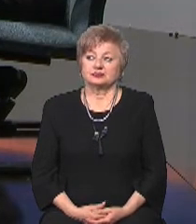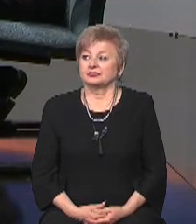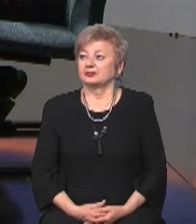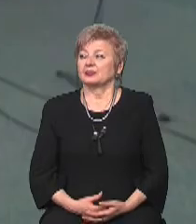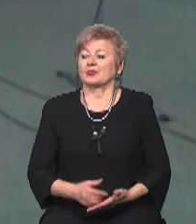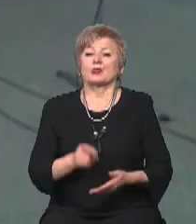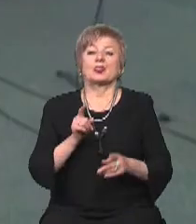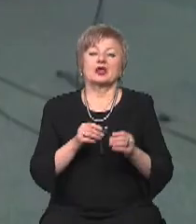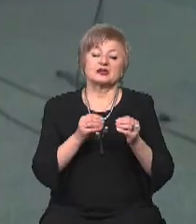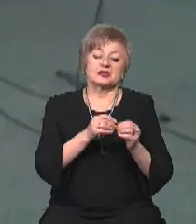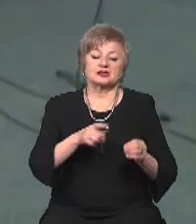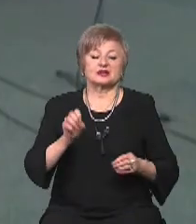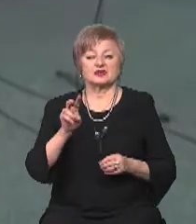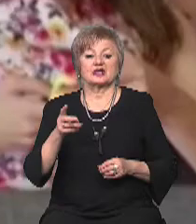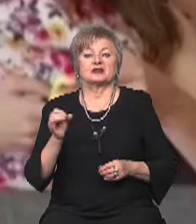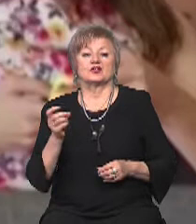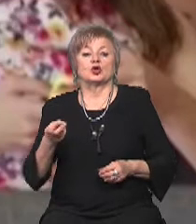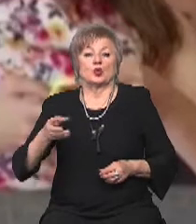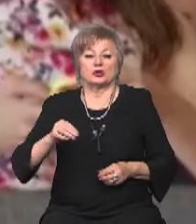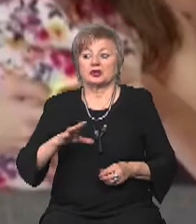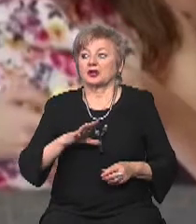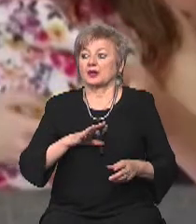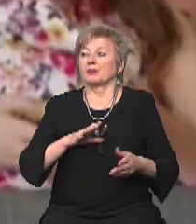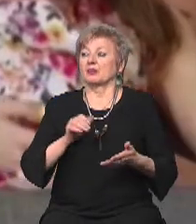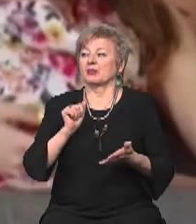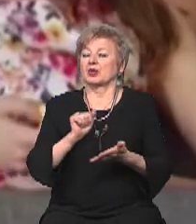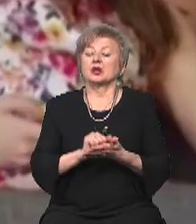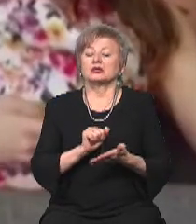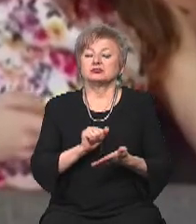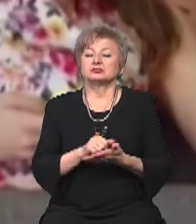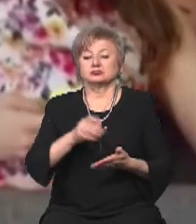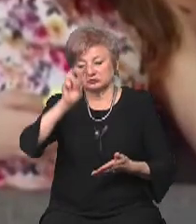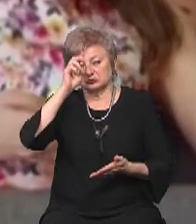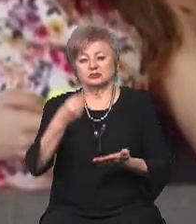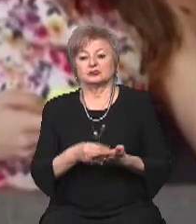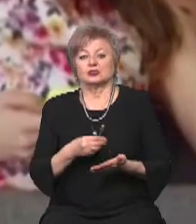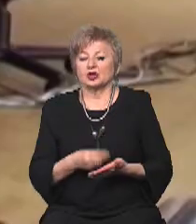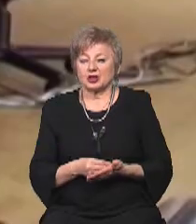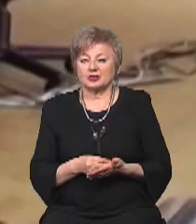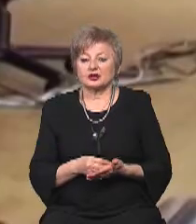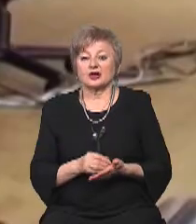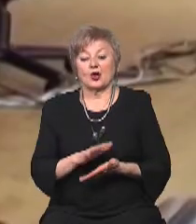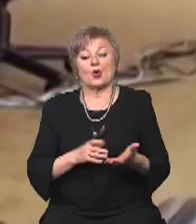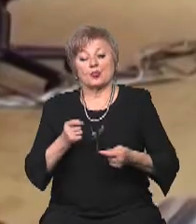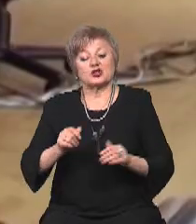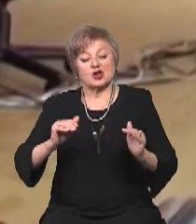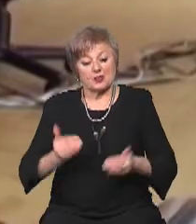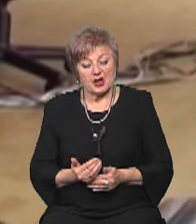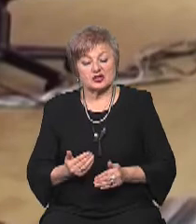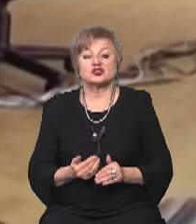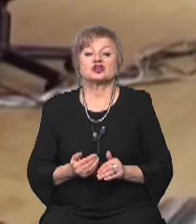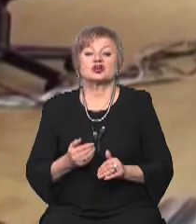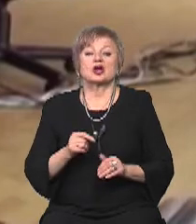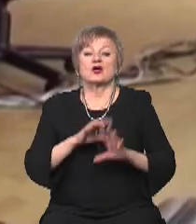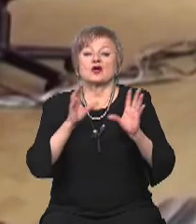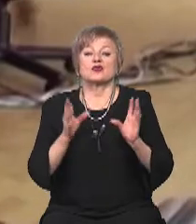Впродовж 10 та 12 червня відбулись публічні обговорення та презентації проєктів громадського бюджету Рівного. Цьогоріч їх подано менше, ніж торік – 90, на загальну суму